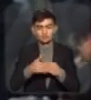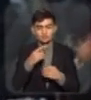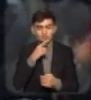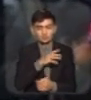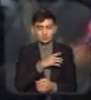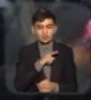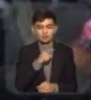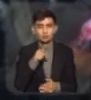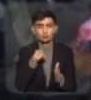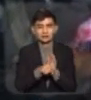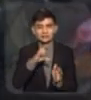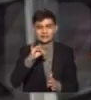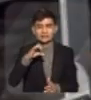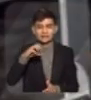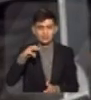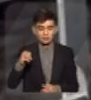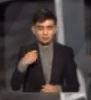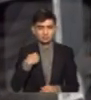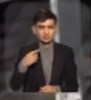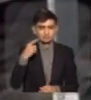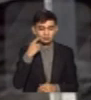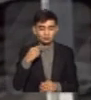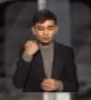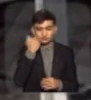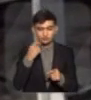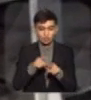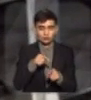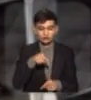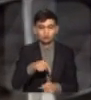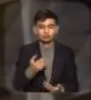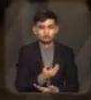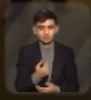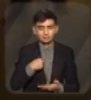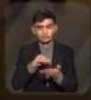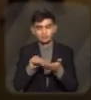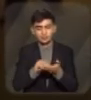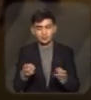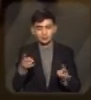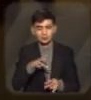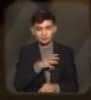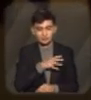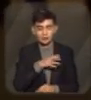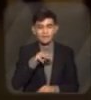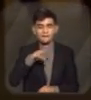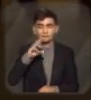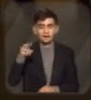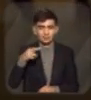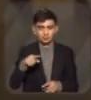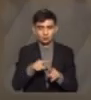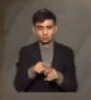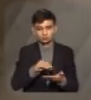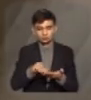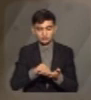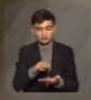«Луку убила система, и мне стыдно здесь жить». Именно такие надписи оставили на асфальте у здания МВД в Тбилиси участники